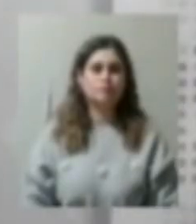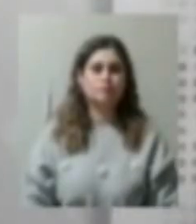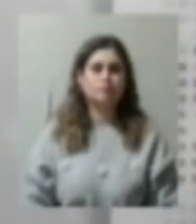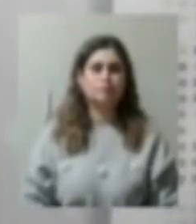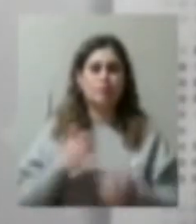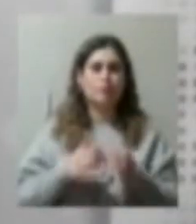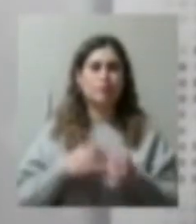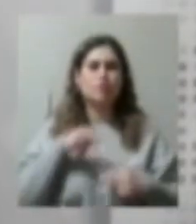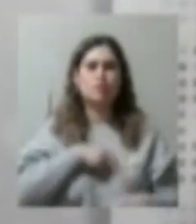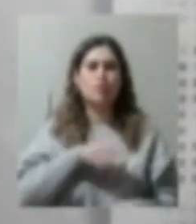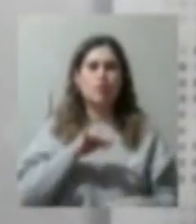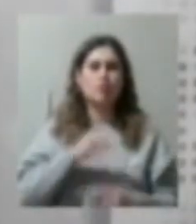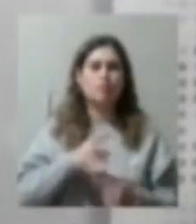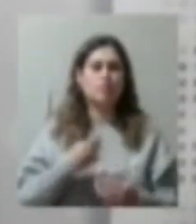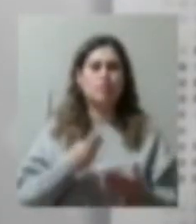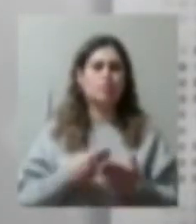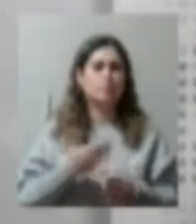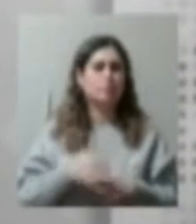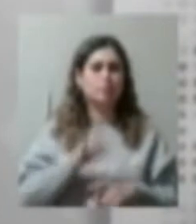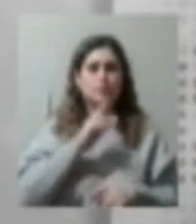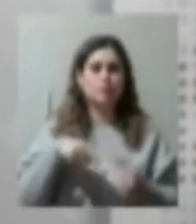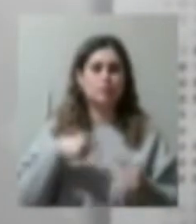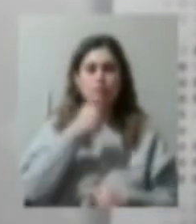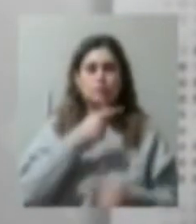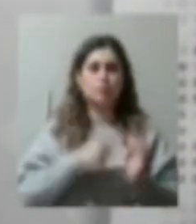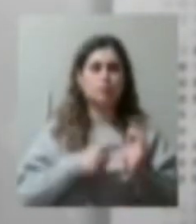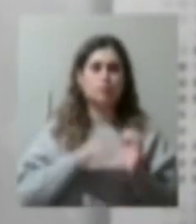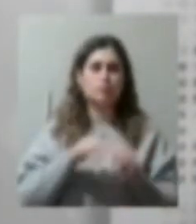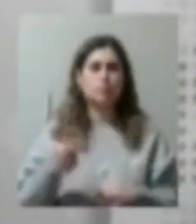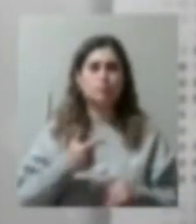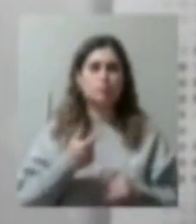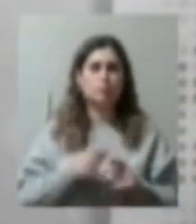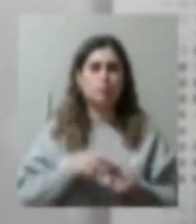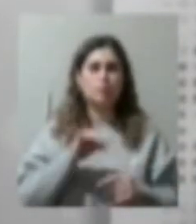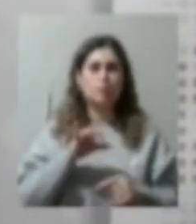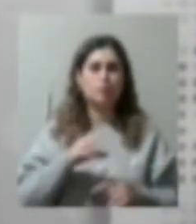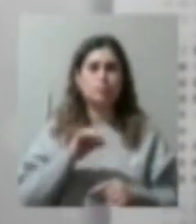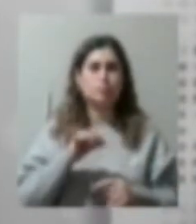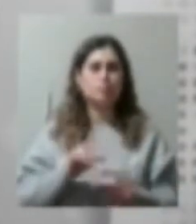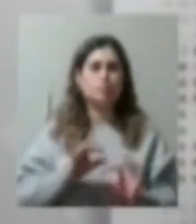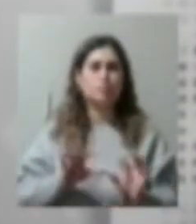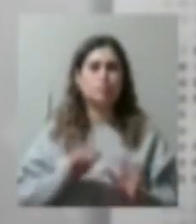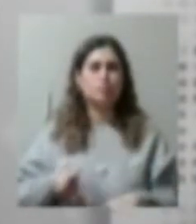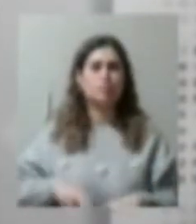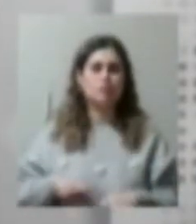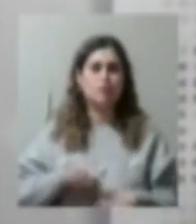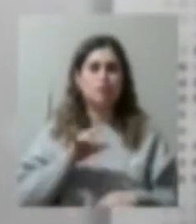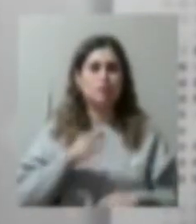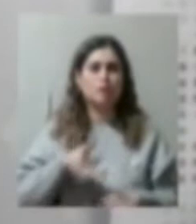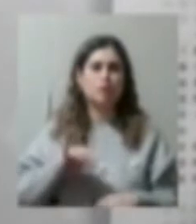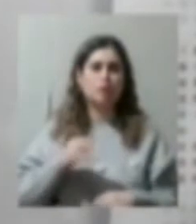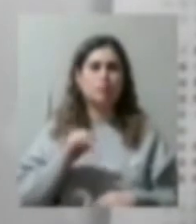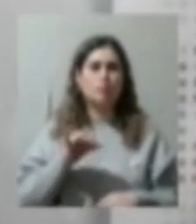Херсонський трудовий архів недофінансований на наступний рік на 600 тисяч гривень. Про це у коментарі Суспільному розказав директор архіву Михайло